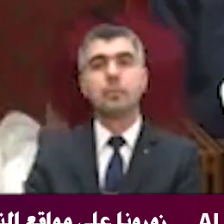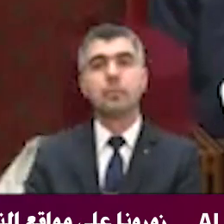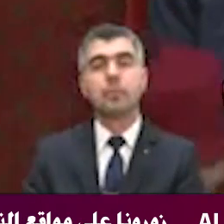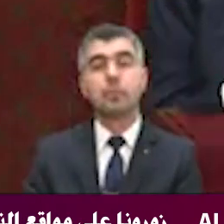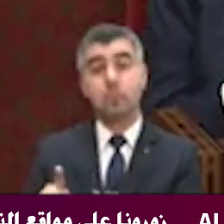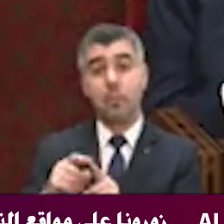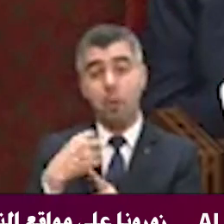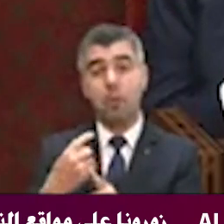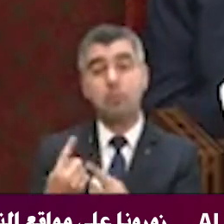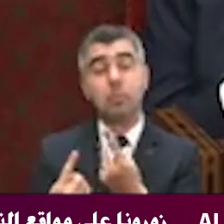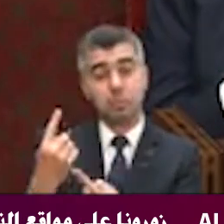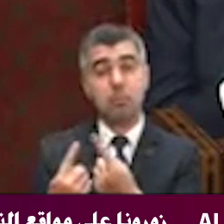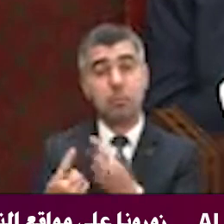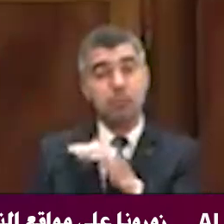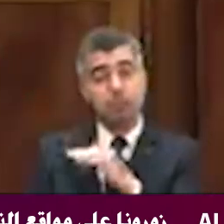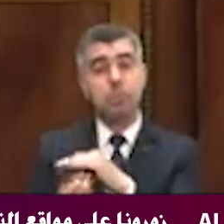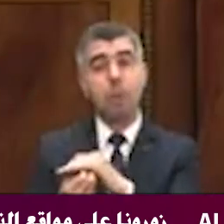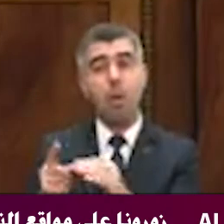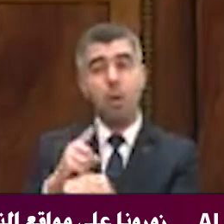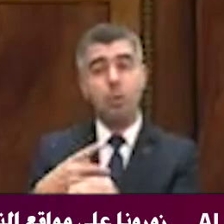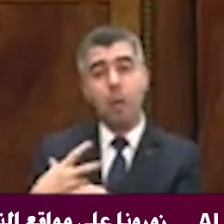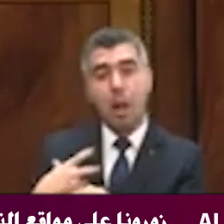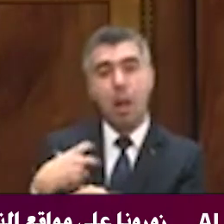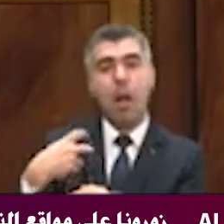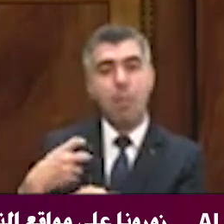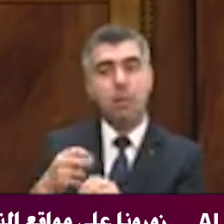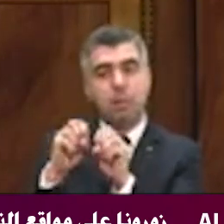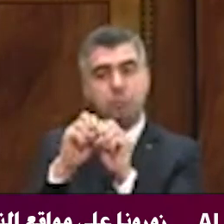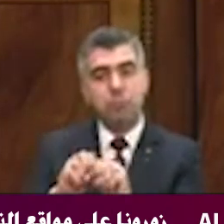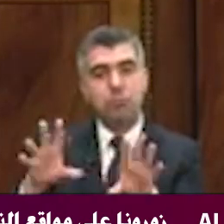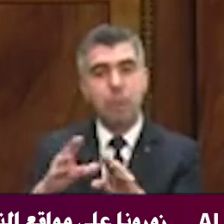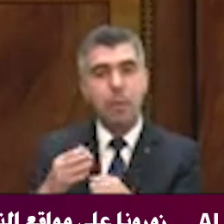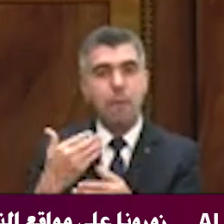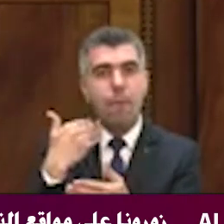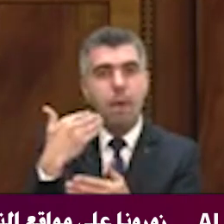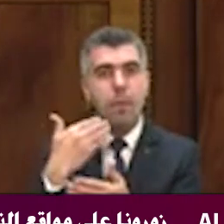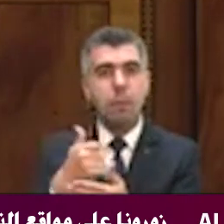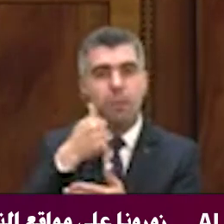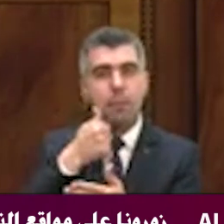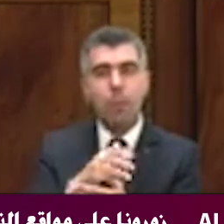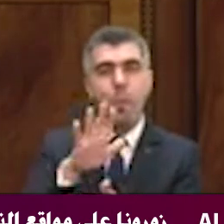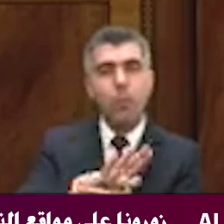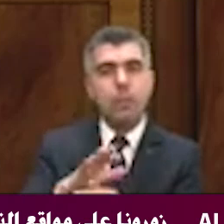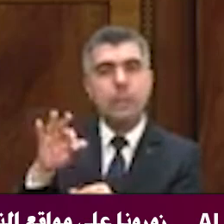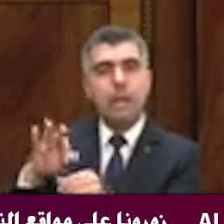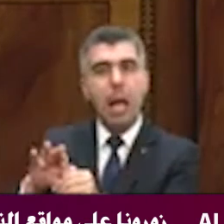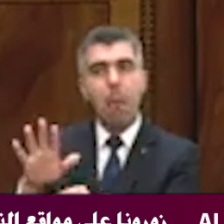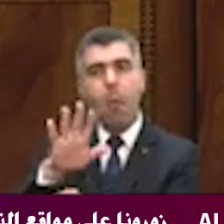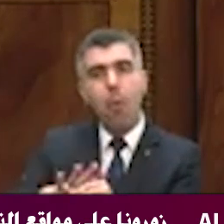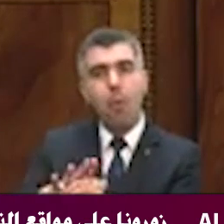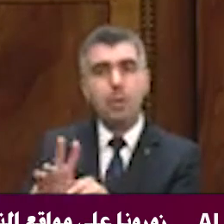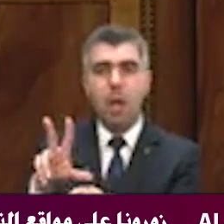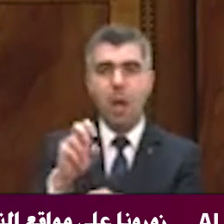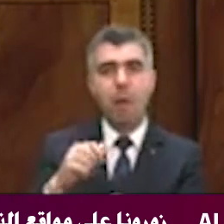ومدى استعمال المال والأعيان والفساد الانتخابي الذي مع كل أسف شاب عملية انتخابية